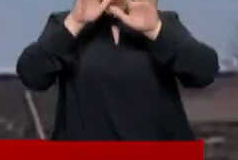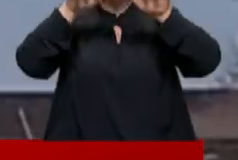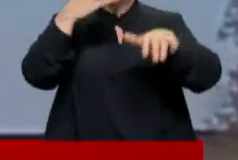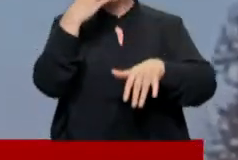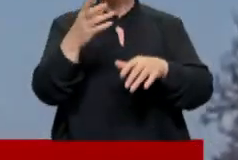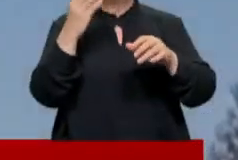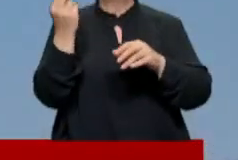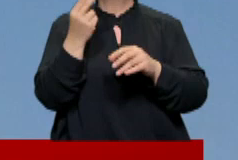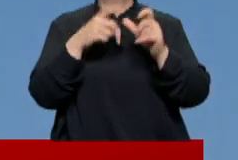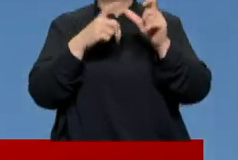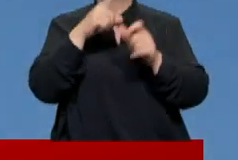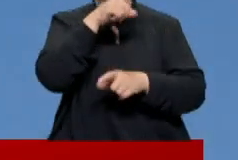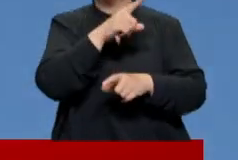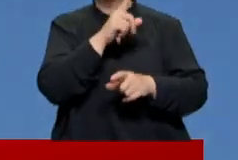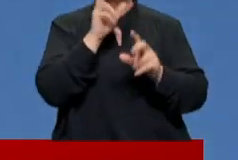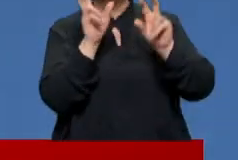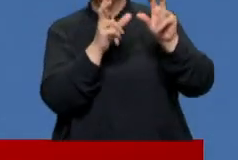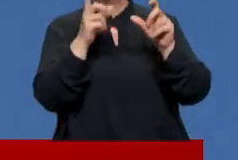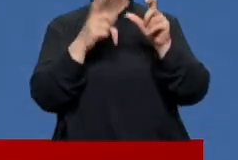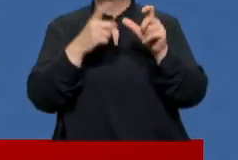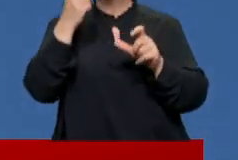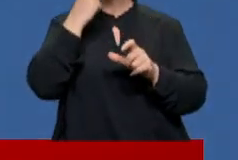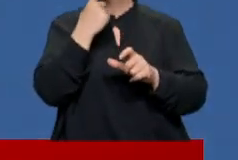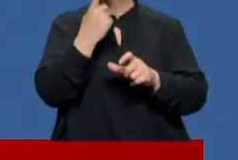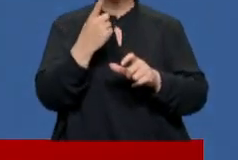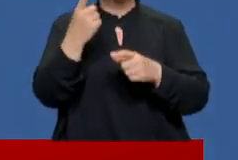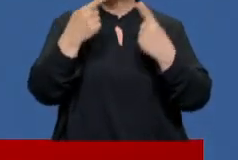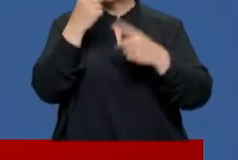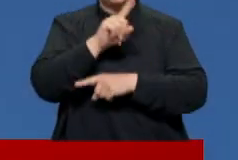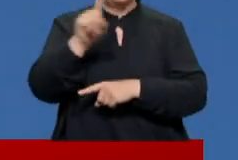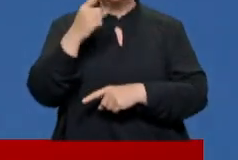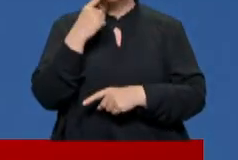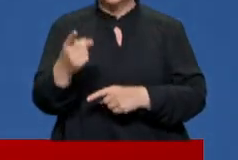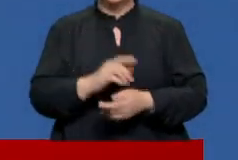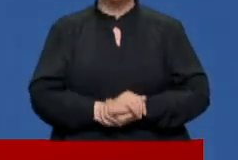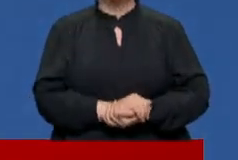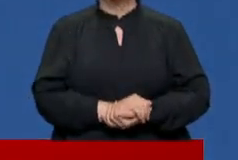eden Slovakya'ya döndü. Ancak Slovak hükümet sözcüsü iddiayı reddetti.